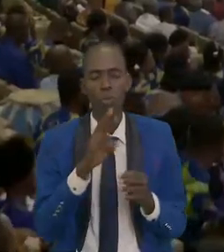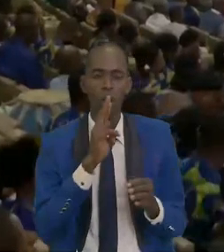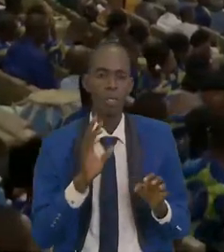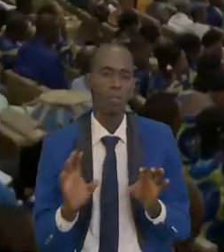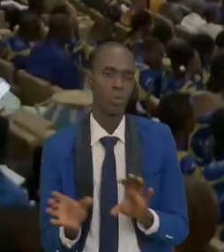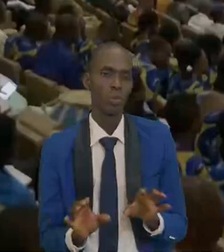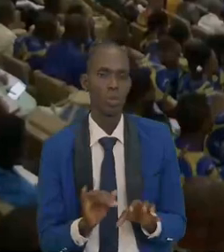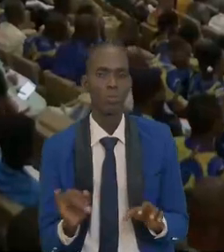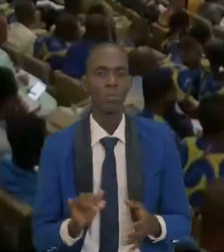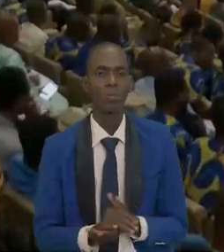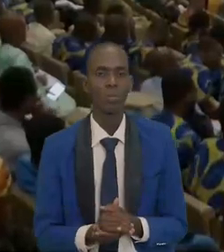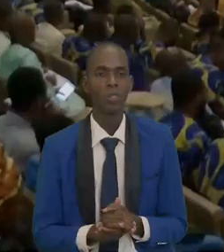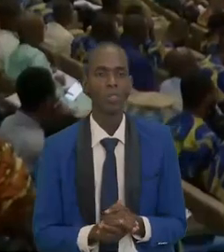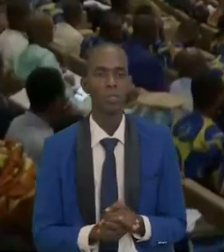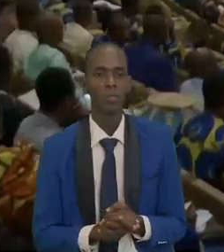faire.